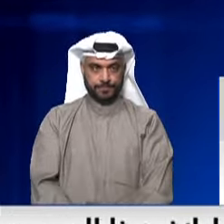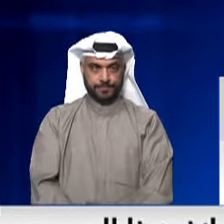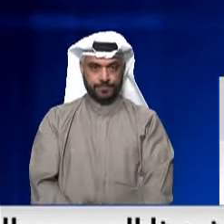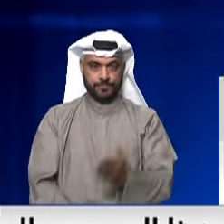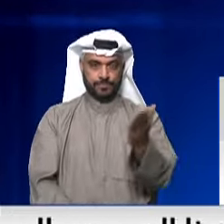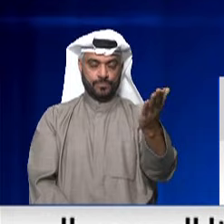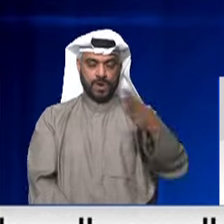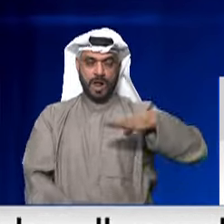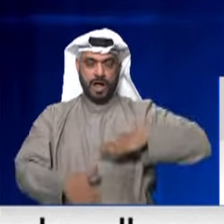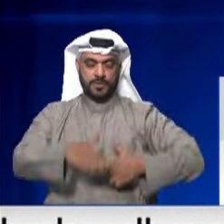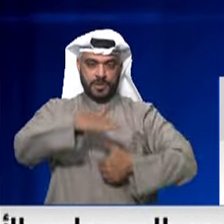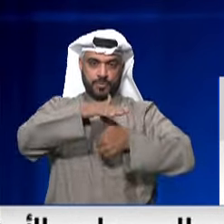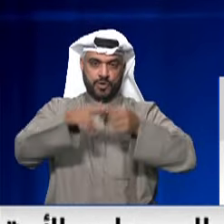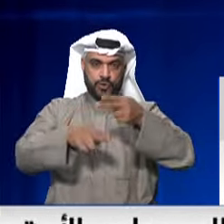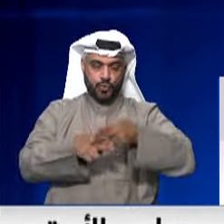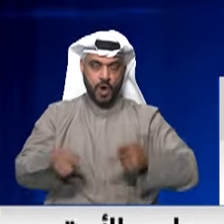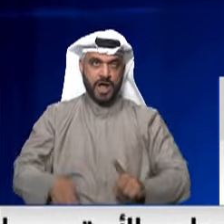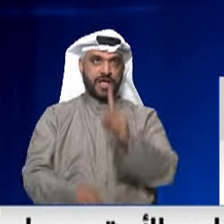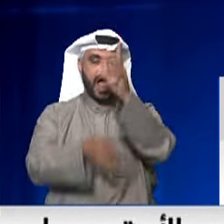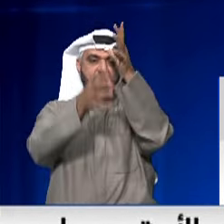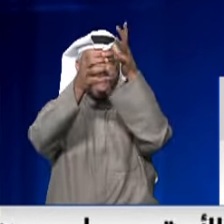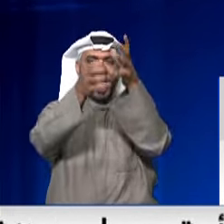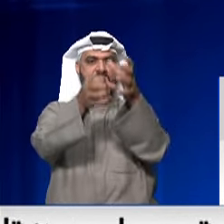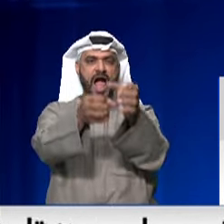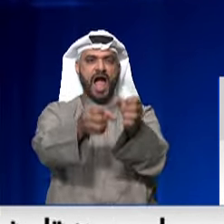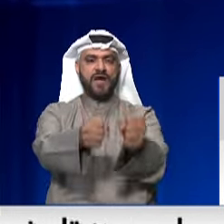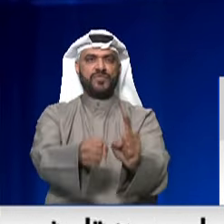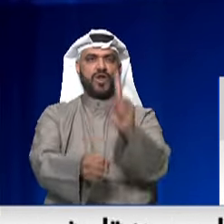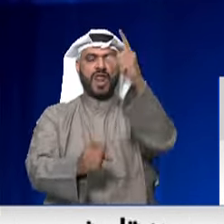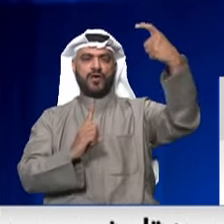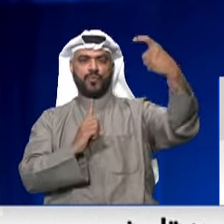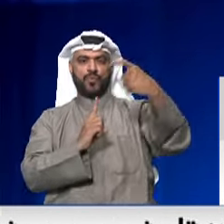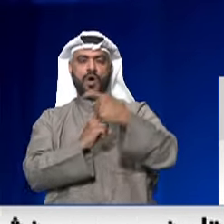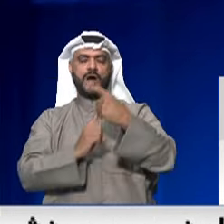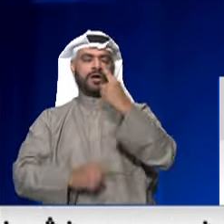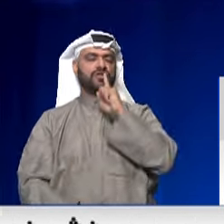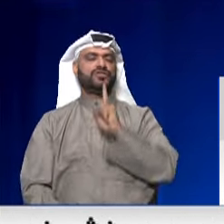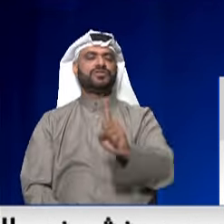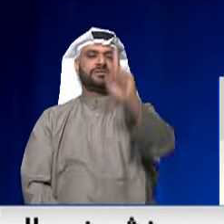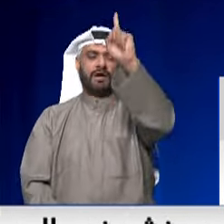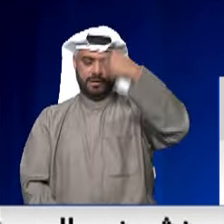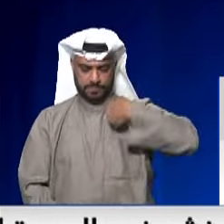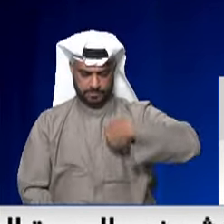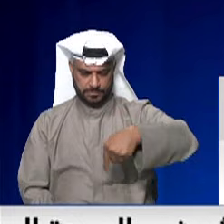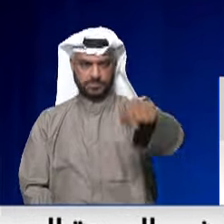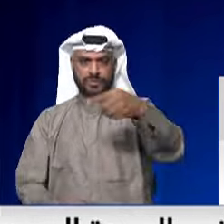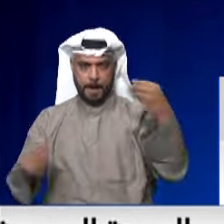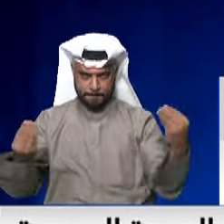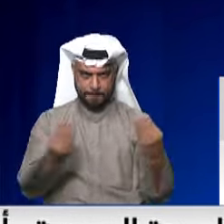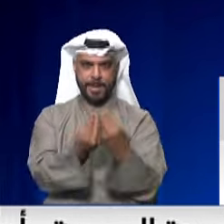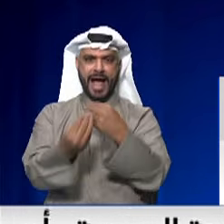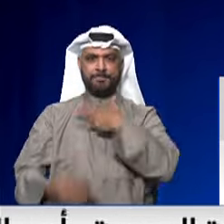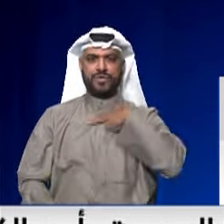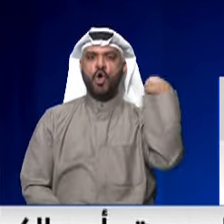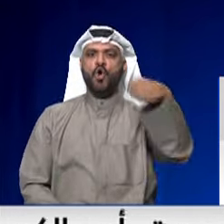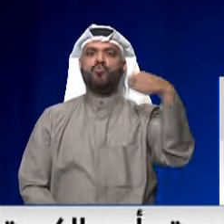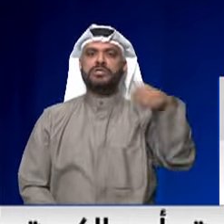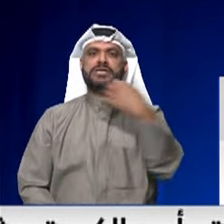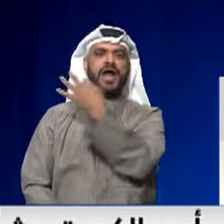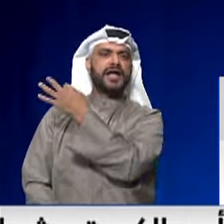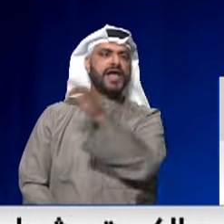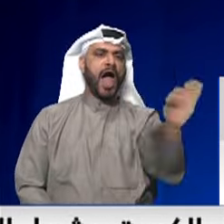حضرة صاحب السمو الأمير حفظكم الله ورعاكم، أنني إذ أؤكد لسموكم وإخواني الوزراء وافر